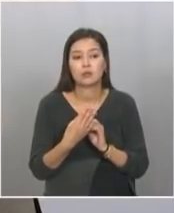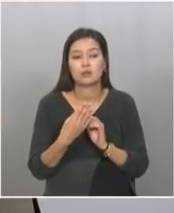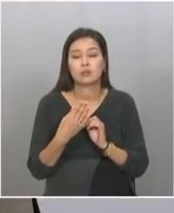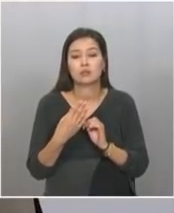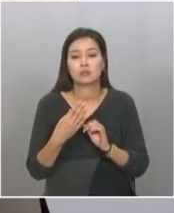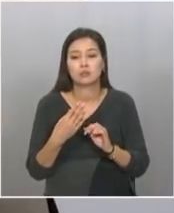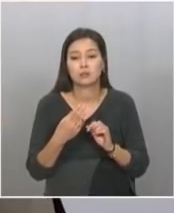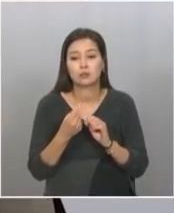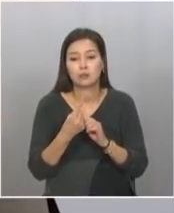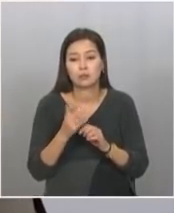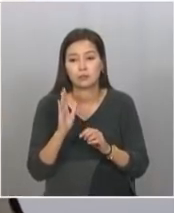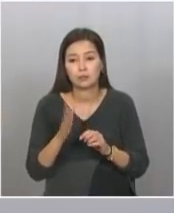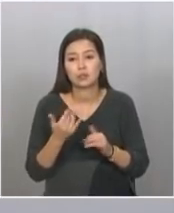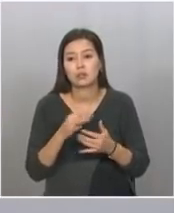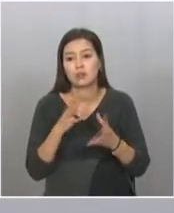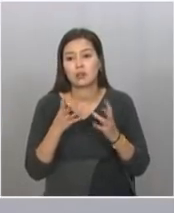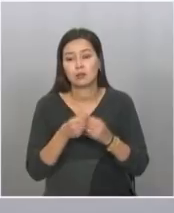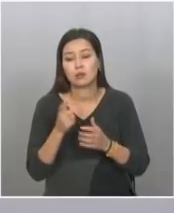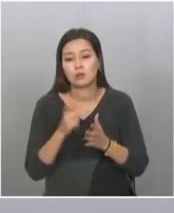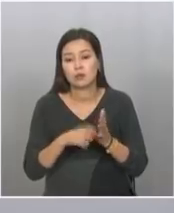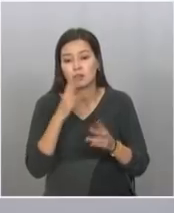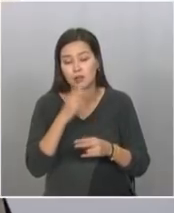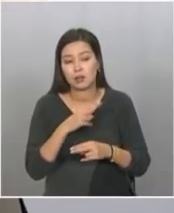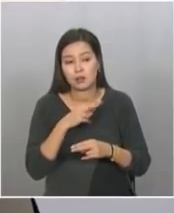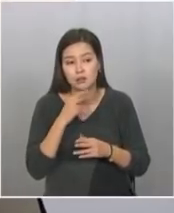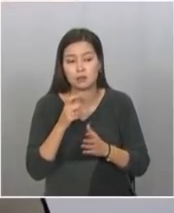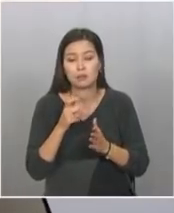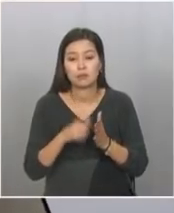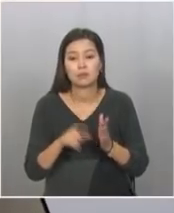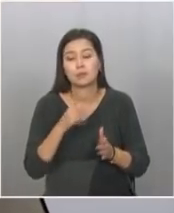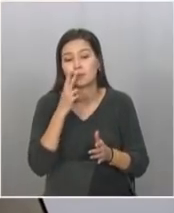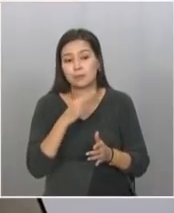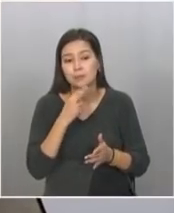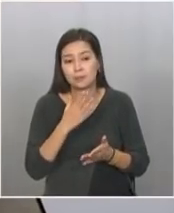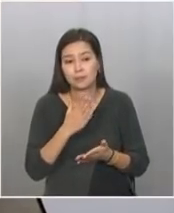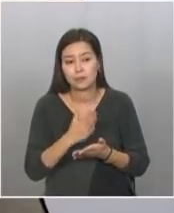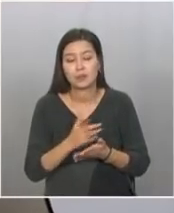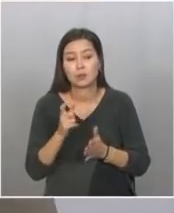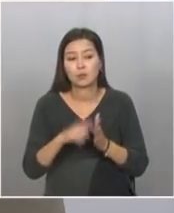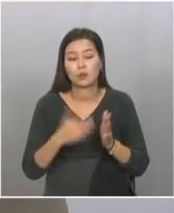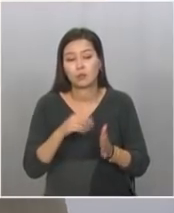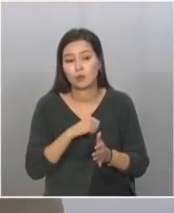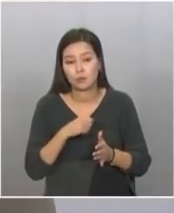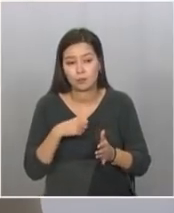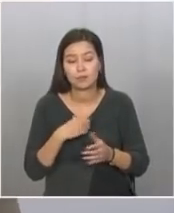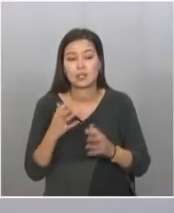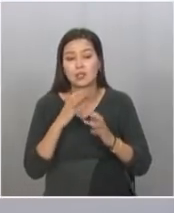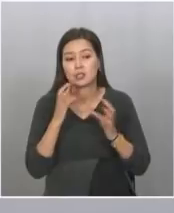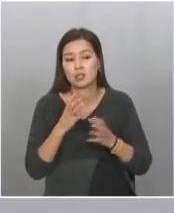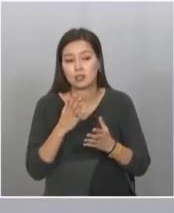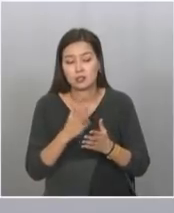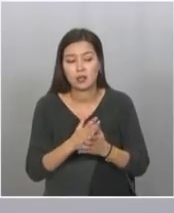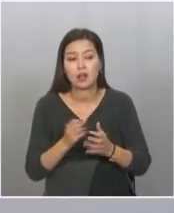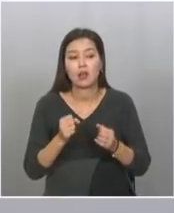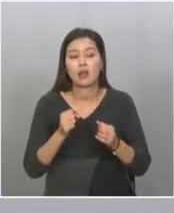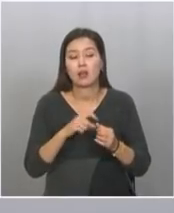ереже бойынша қарастырайық. Бөлімдеріне қараймыз. Бірдей болып тұр ғой. Сондықтан бөлімі өзі сақталады, ал